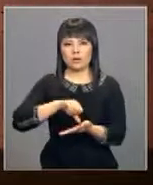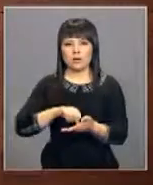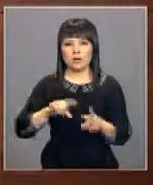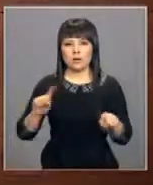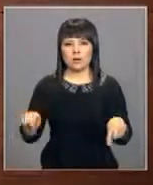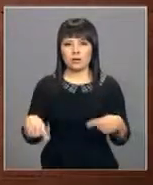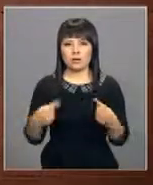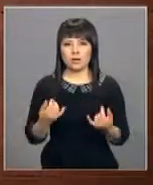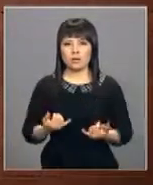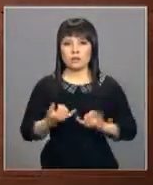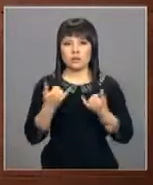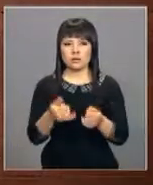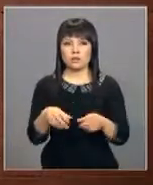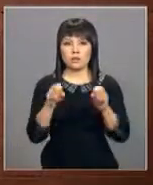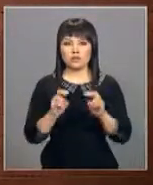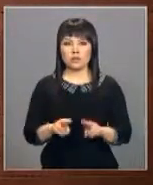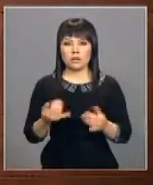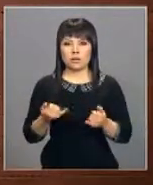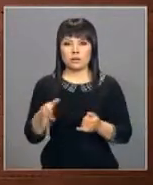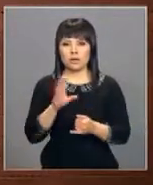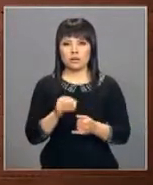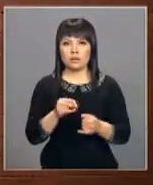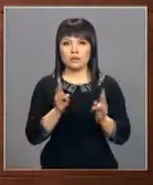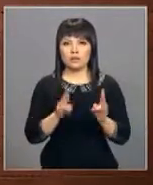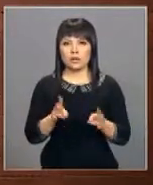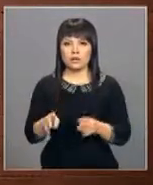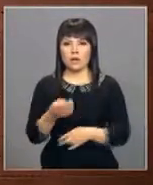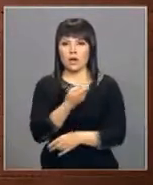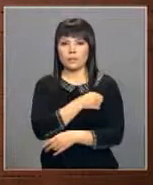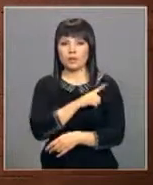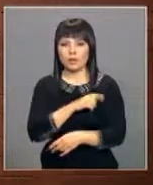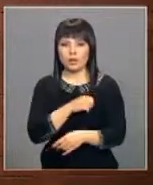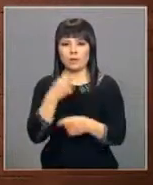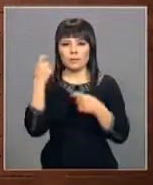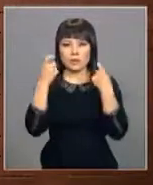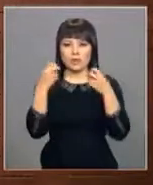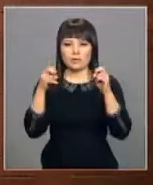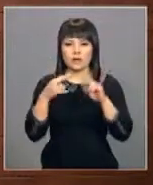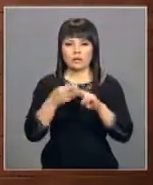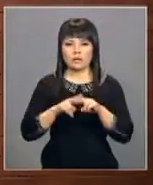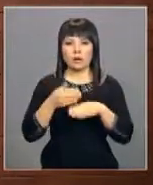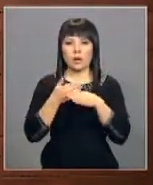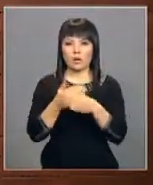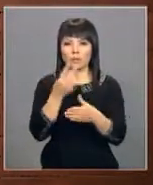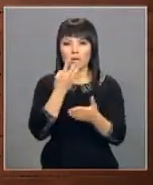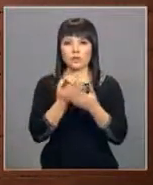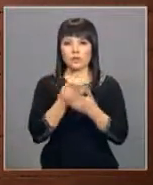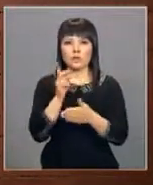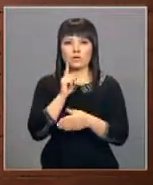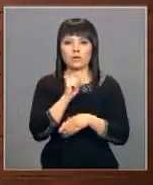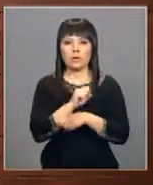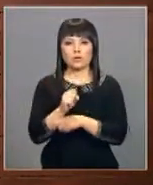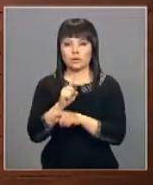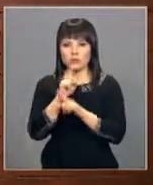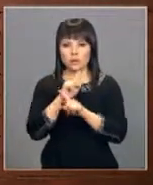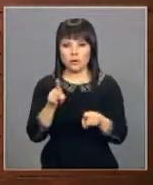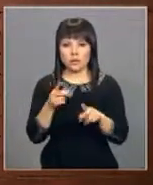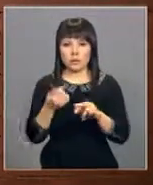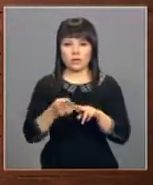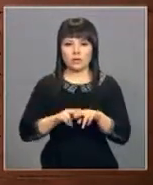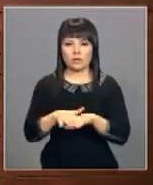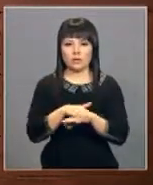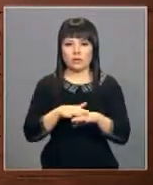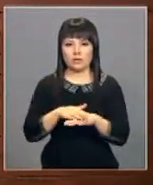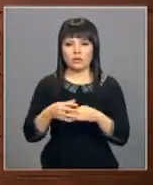келтіру, зардап шеккен халыққа медициналық және психологиялық көмек көрсету жұмыстары тоқтатылған жоқ.